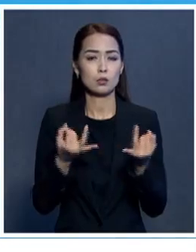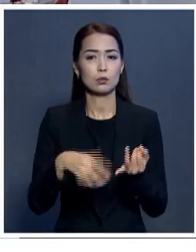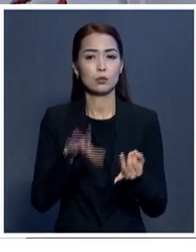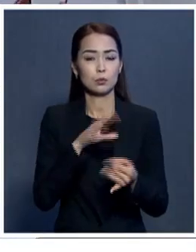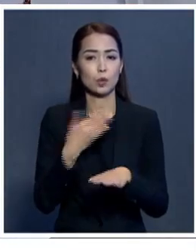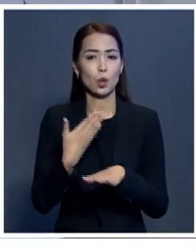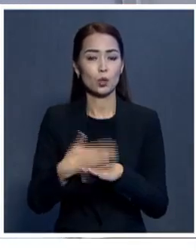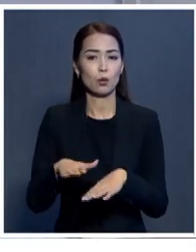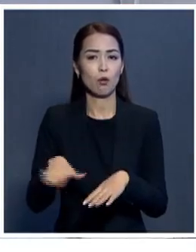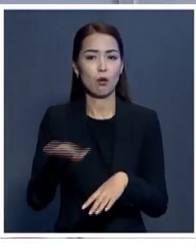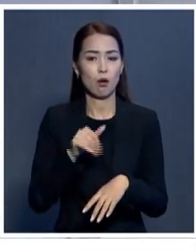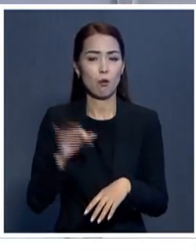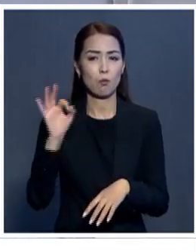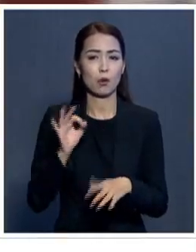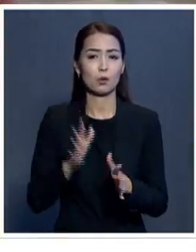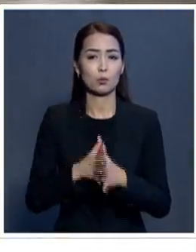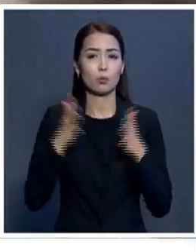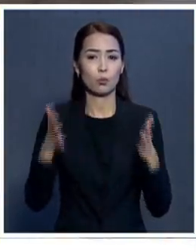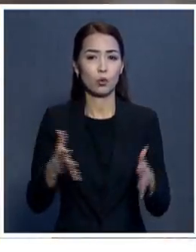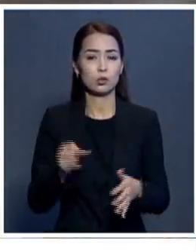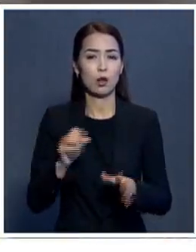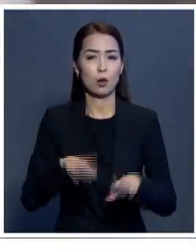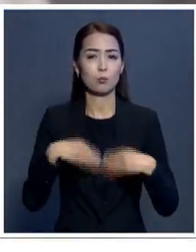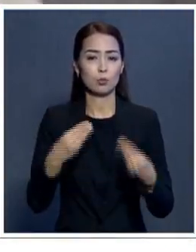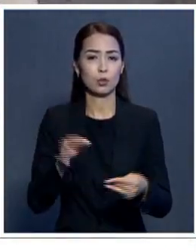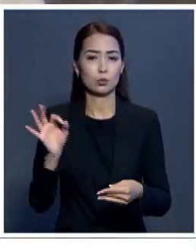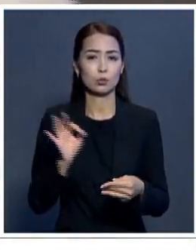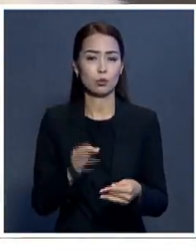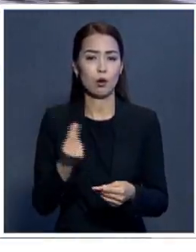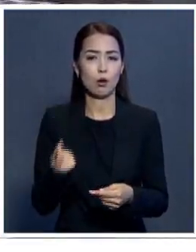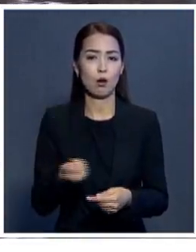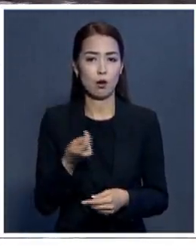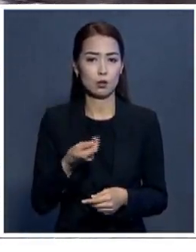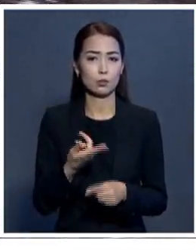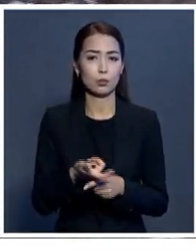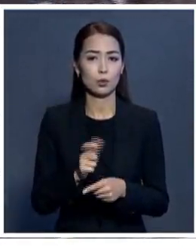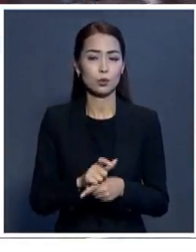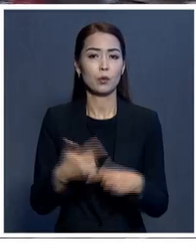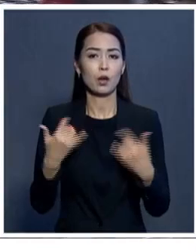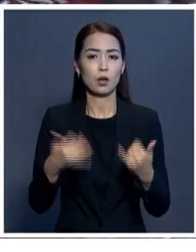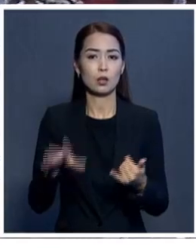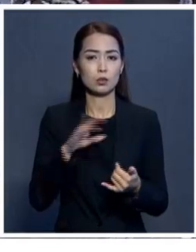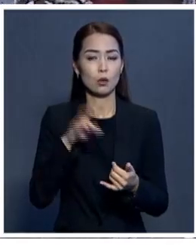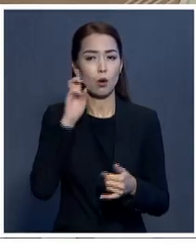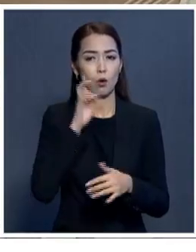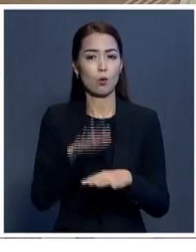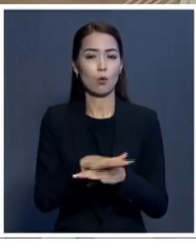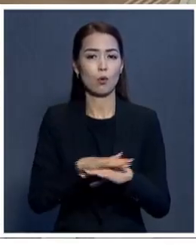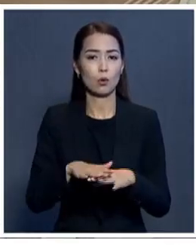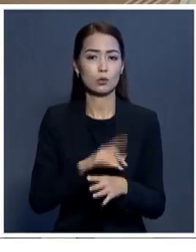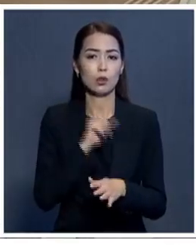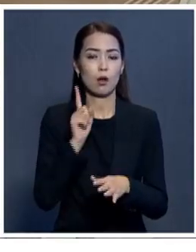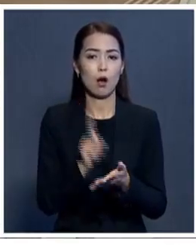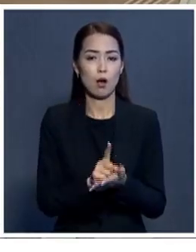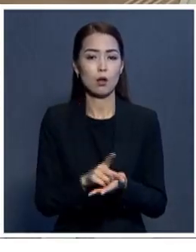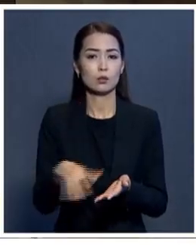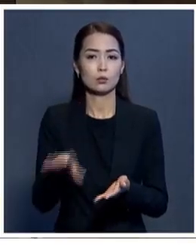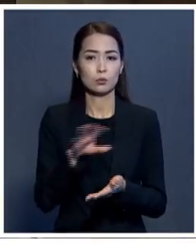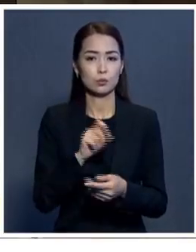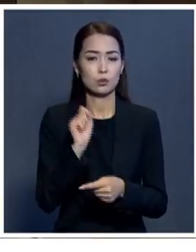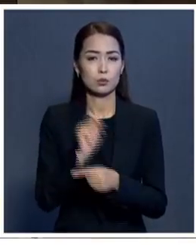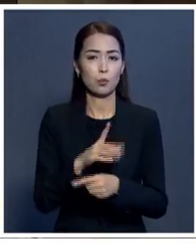несие жүктемесі жоғары, әрі берілетін мерзімі тым қысқа. Қарызды өтеу шарттары да ауыр. Елбасының тапсырмасын жүзеге асыру үшін ұсынылған жаңа жоба